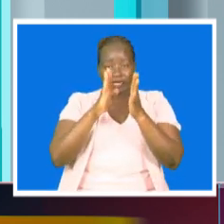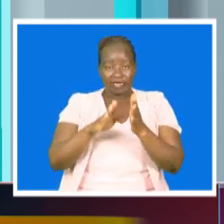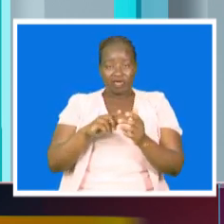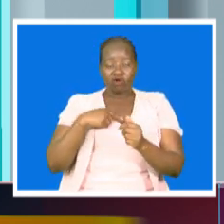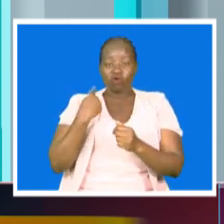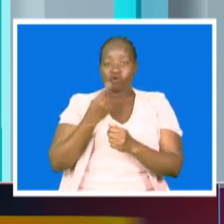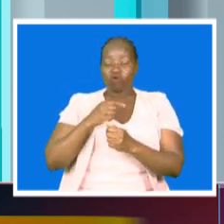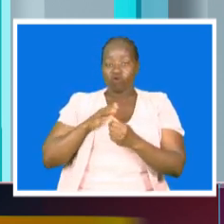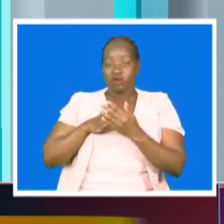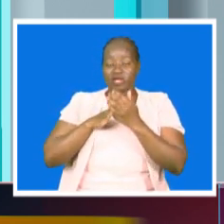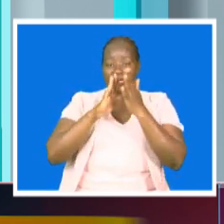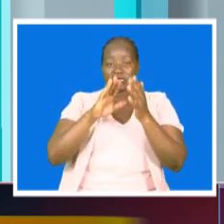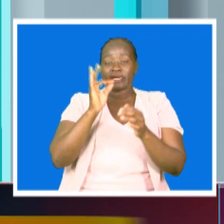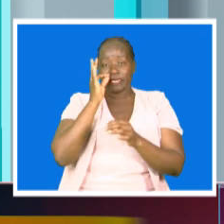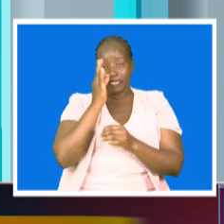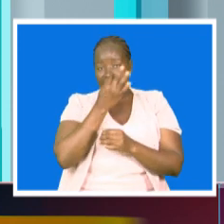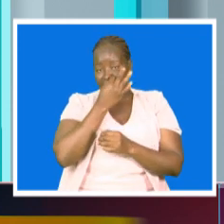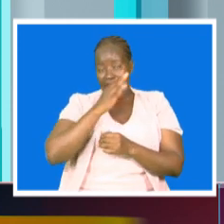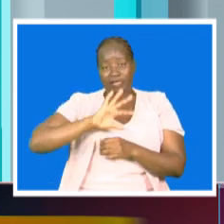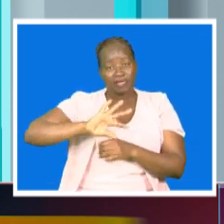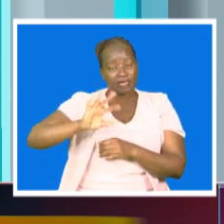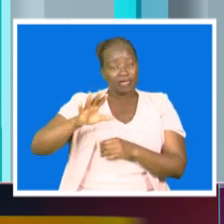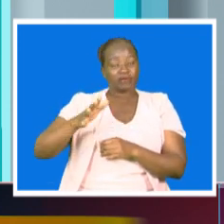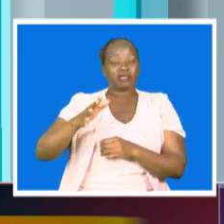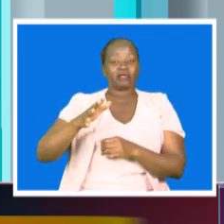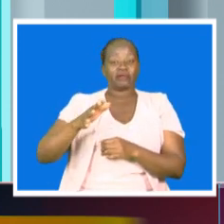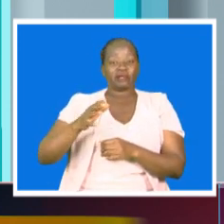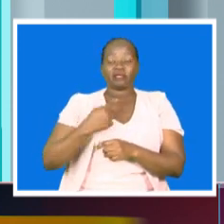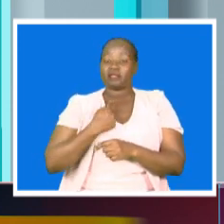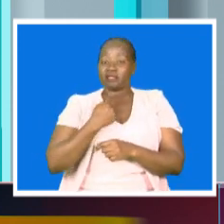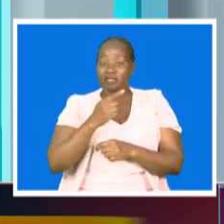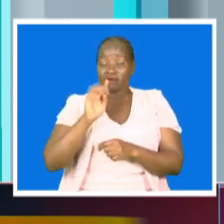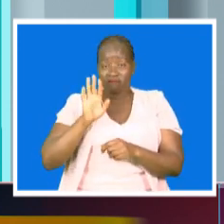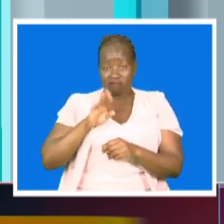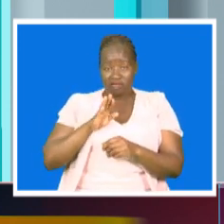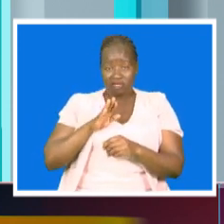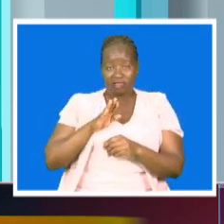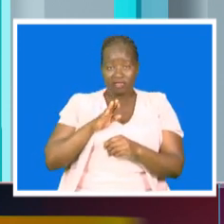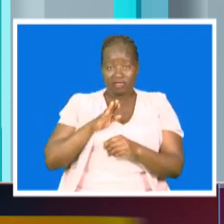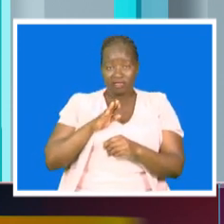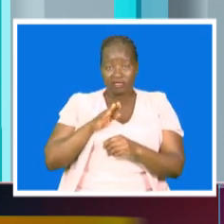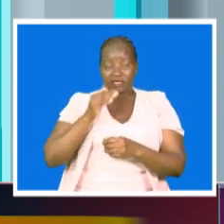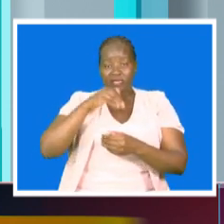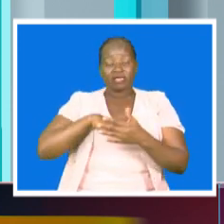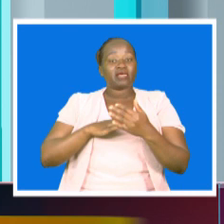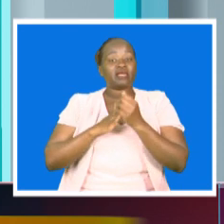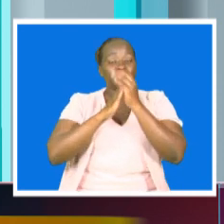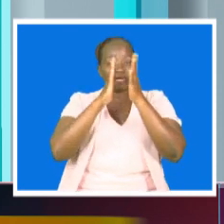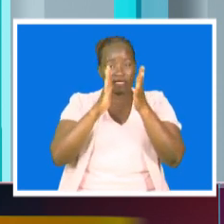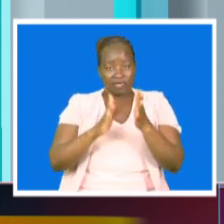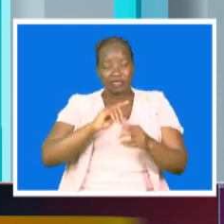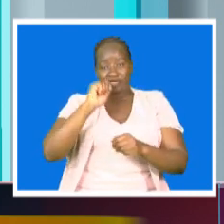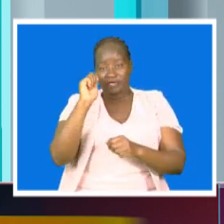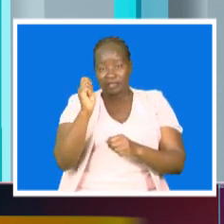atumia county ni ya Nyeri niwe Polisi la nyokafi, maugete atumia ni manjiteta itemi otogole ni wafruri